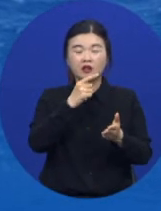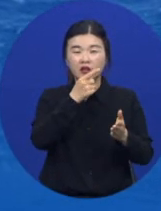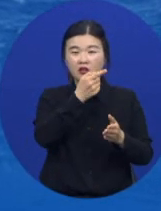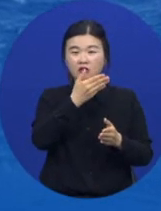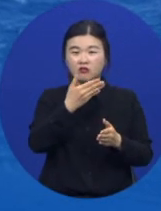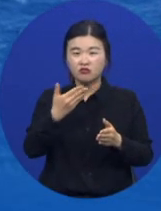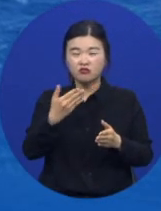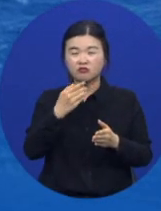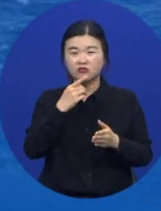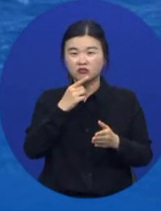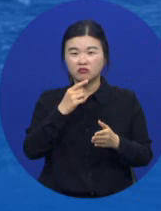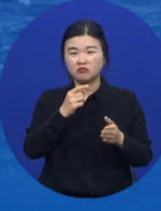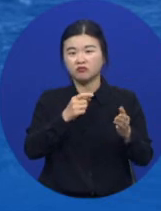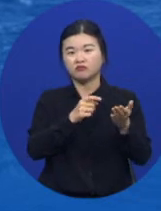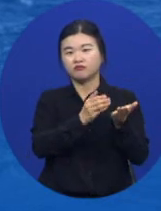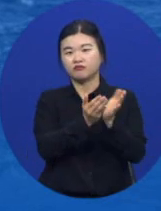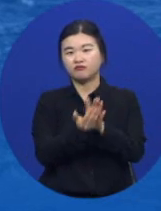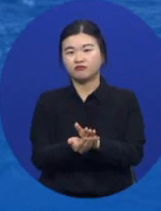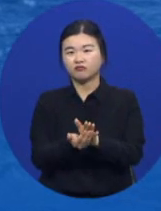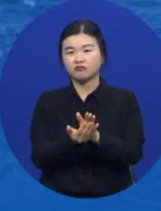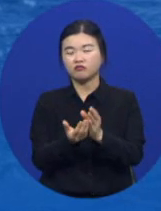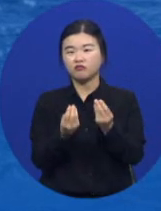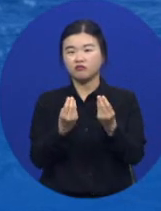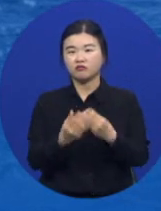의해 병원으로 옮겨졌지만 숨졌습니다.